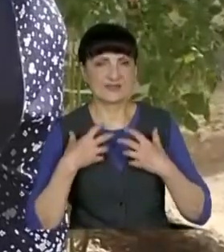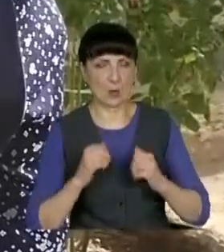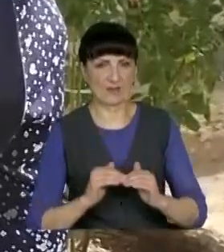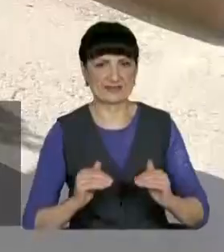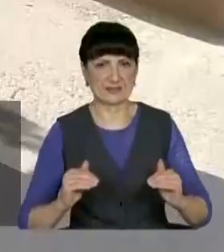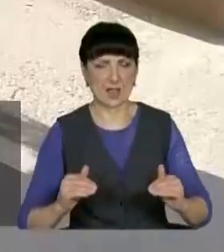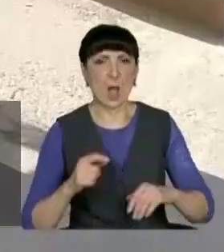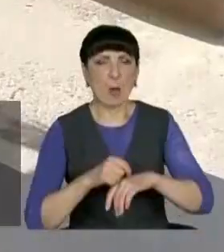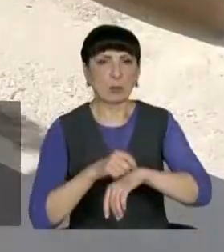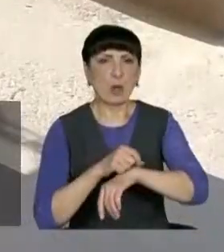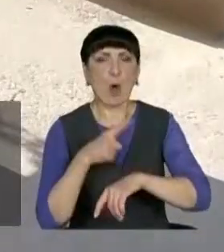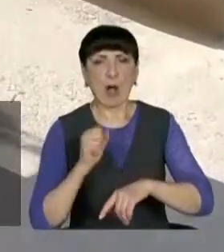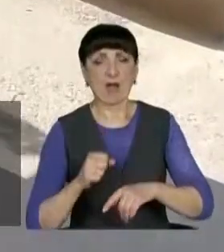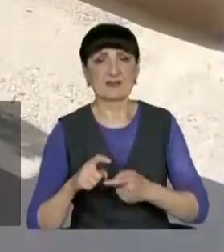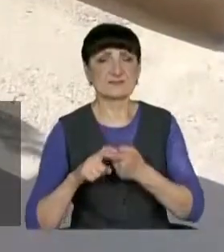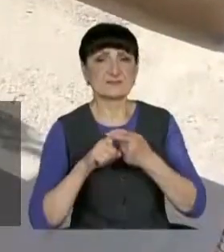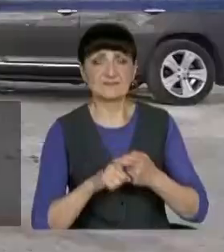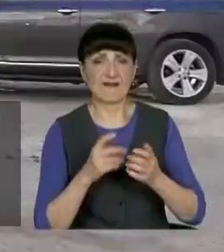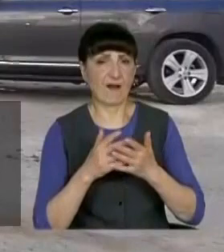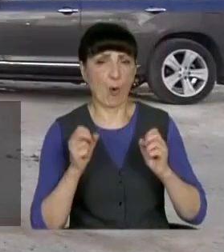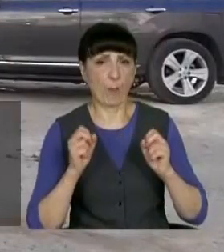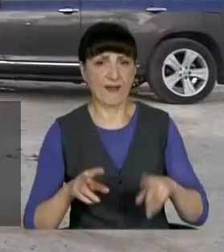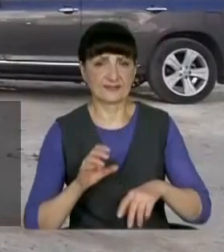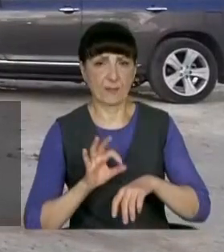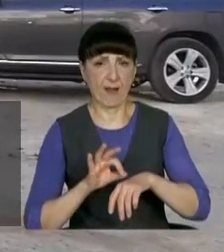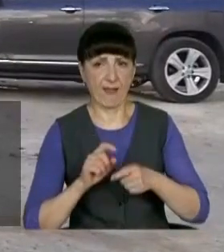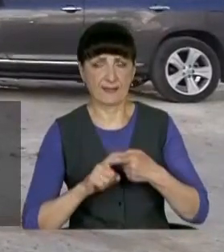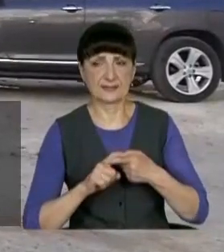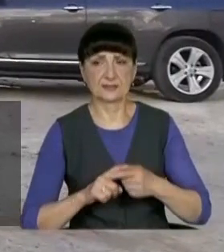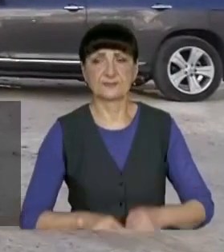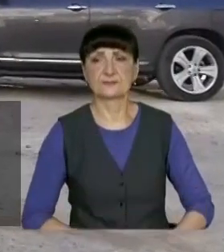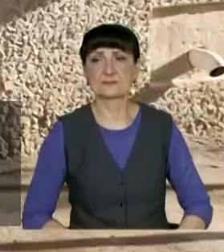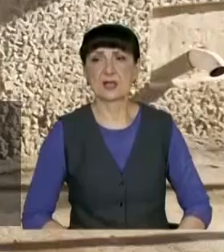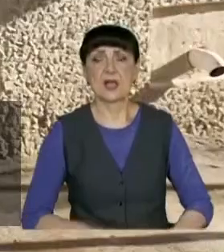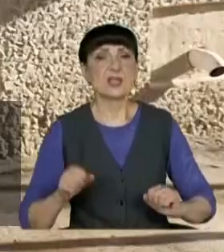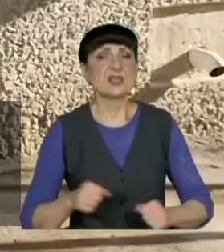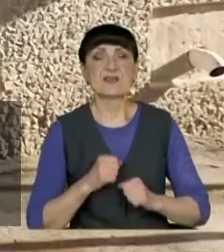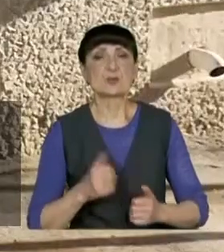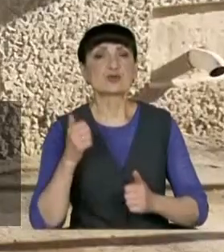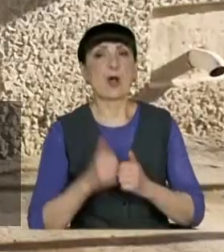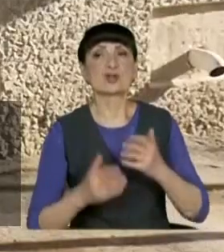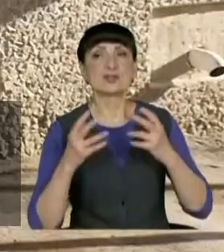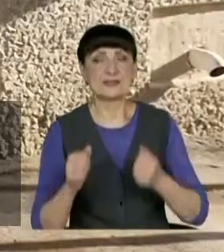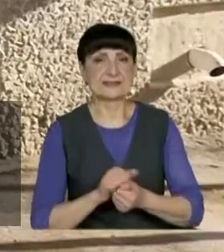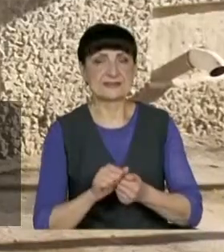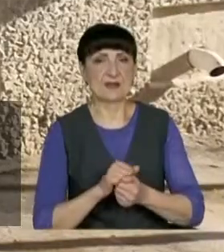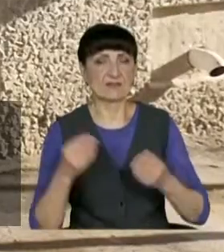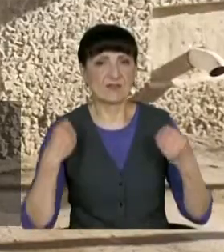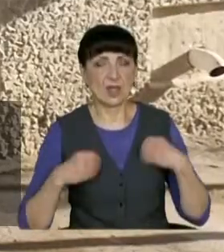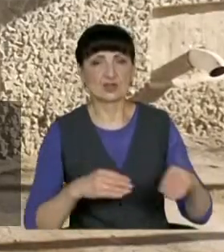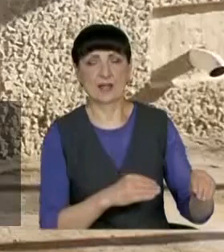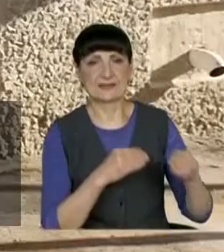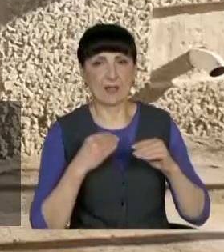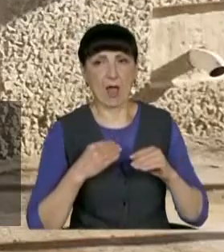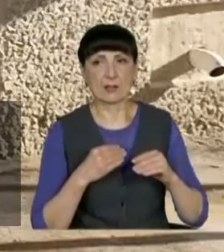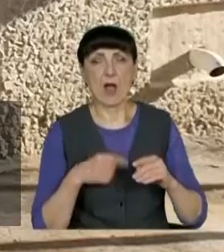детей, ведь блохи являются переносчиками опасных заболеваний. Это невозможно каждый день стирать вещи, одеяло, потому что